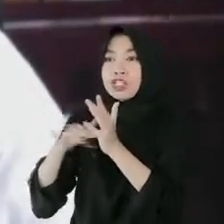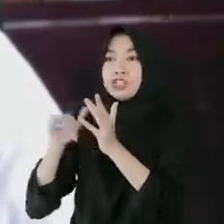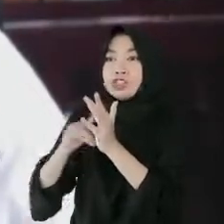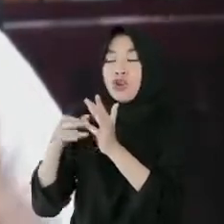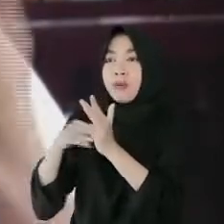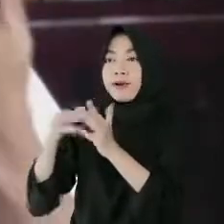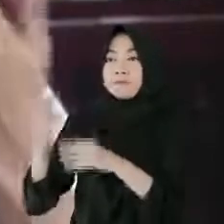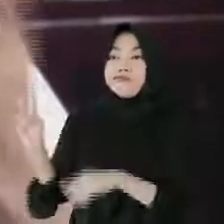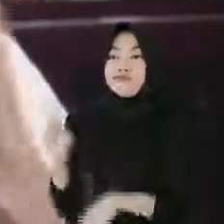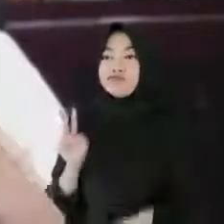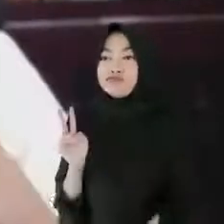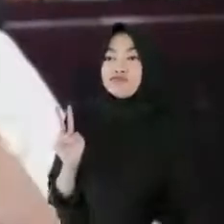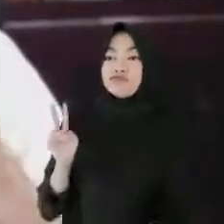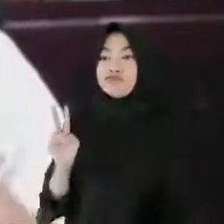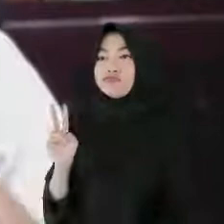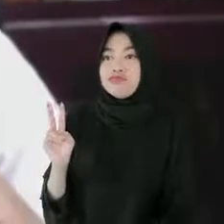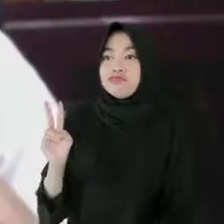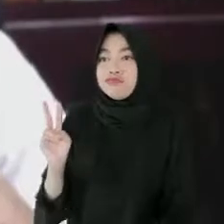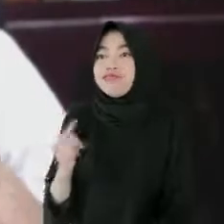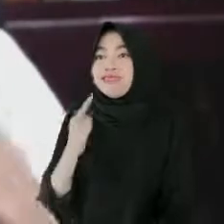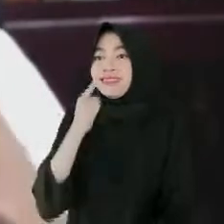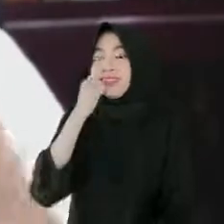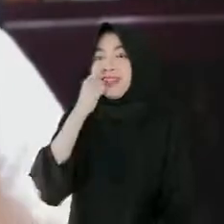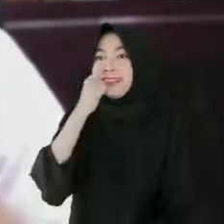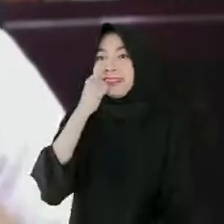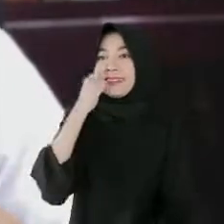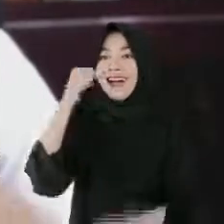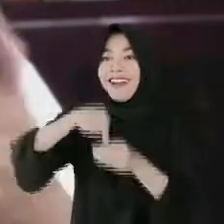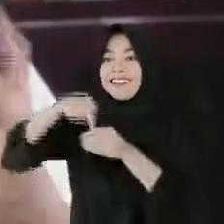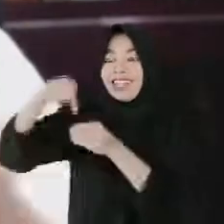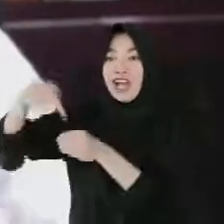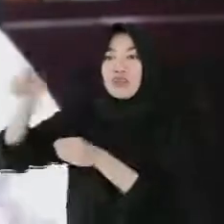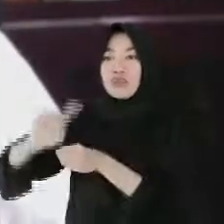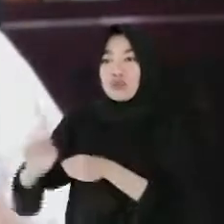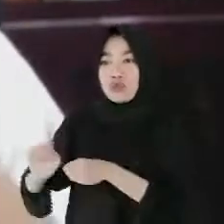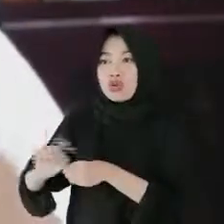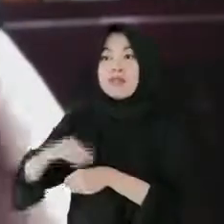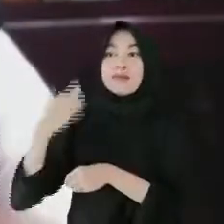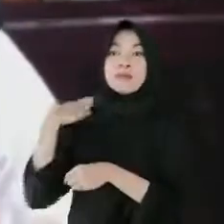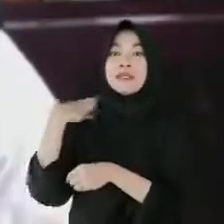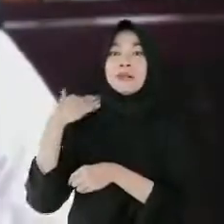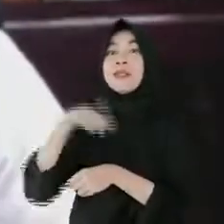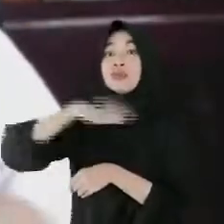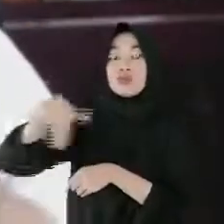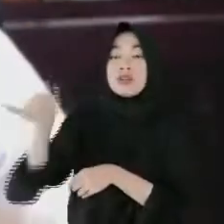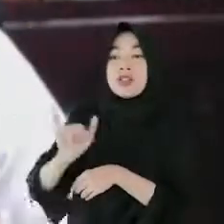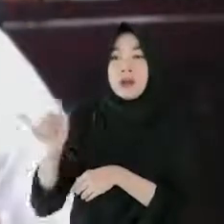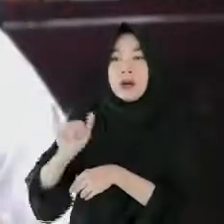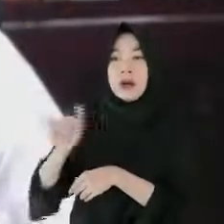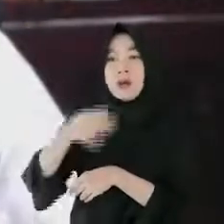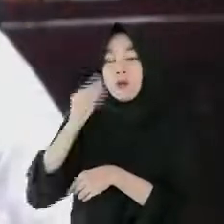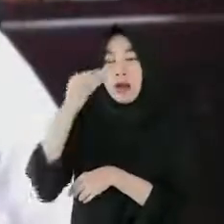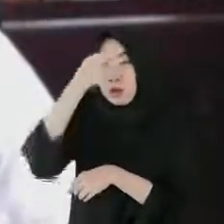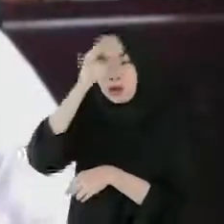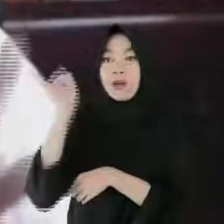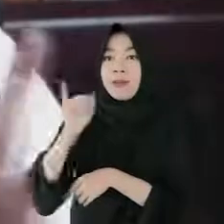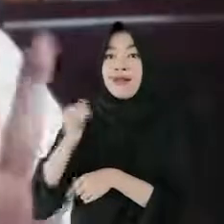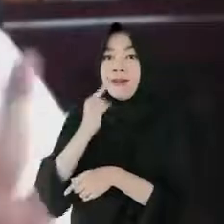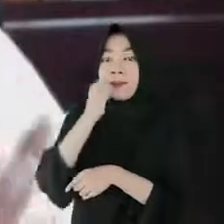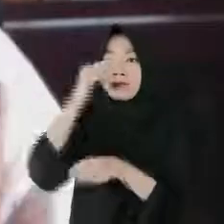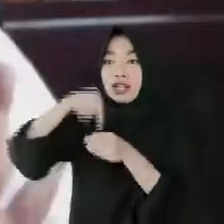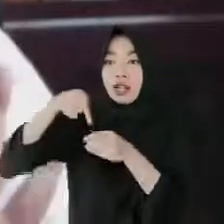sana ke benar kami sama-sama di antigen antik n semua sama pejabat2 itu Menpora Pak Kapolri itu sama-sama